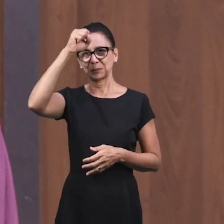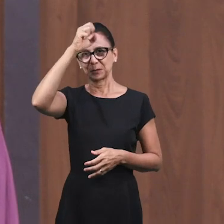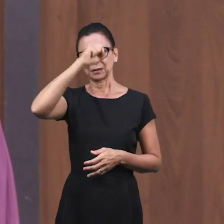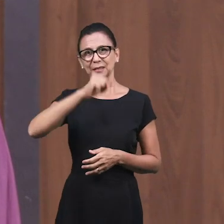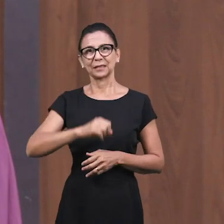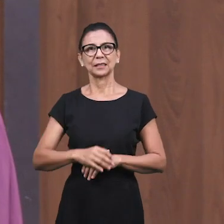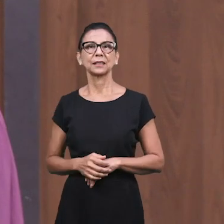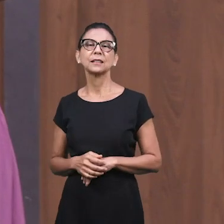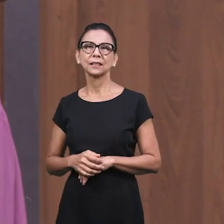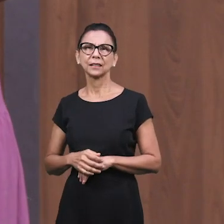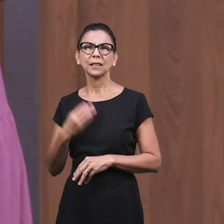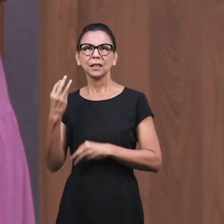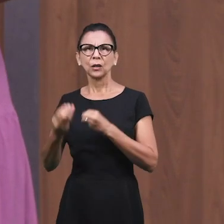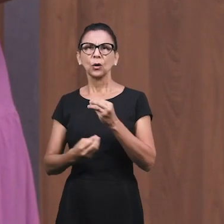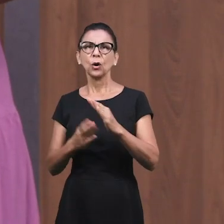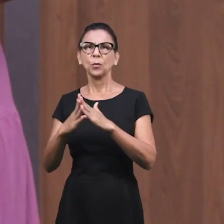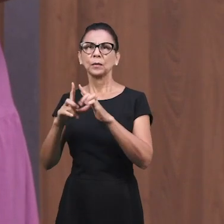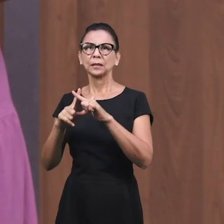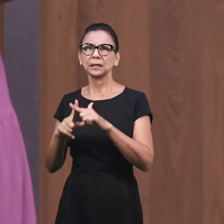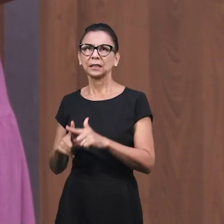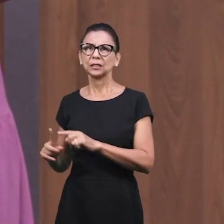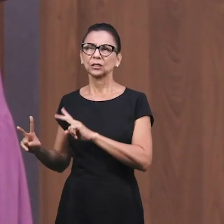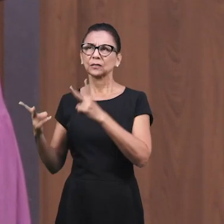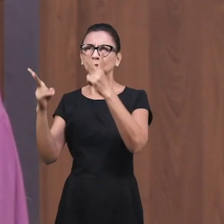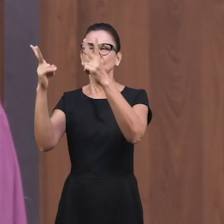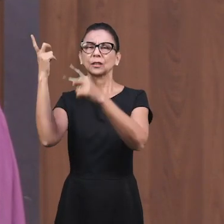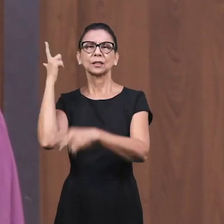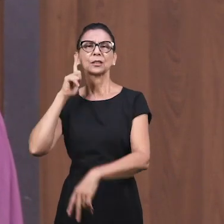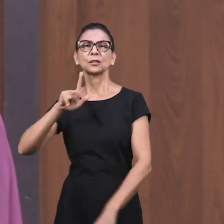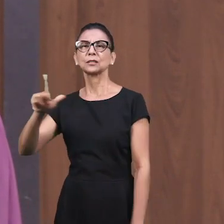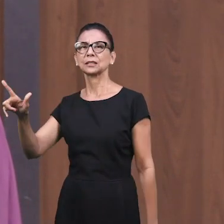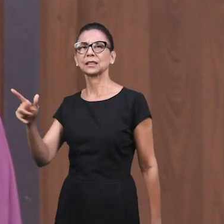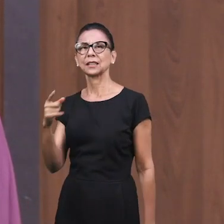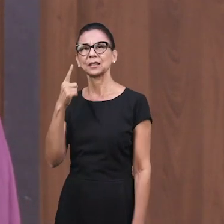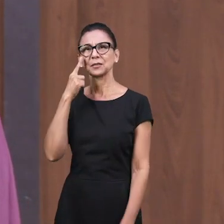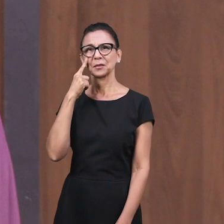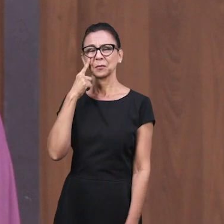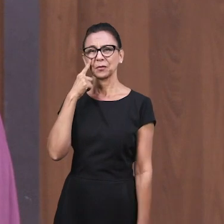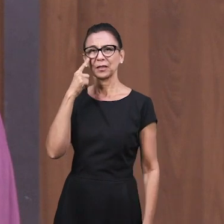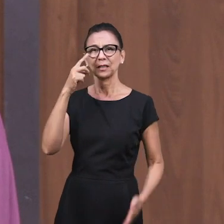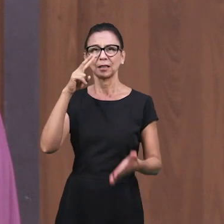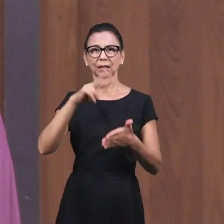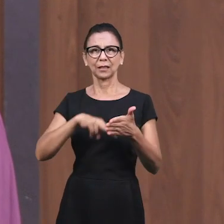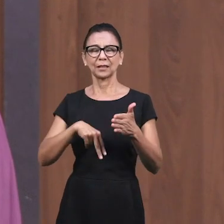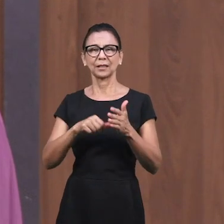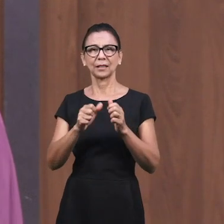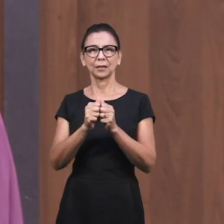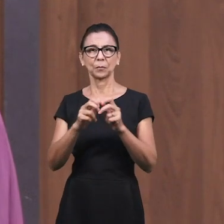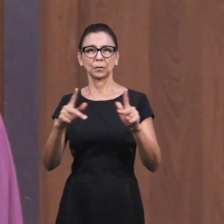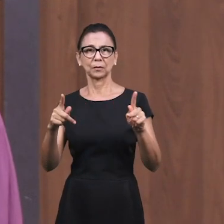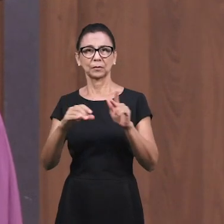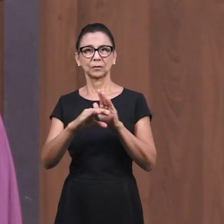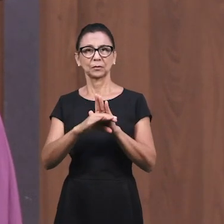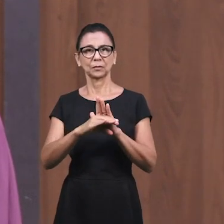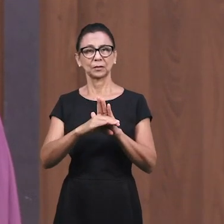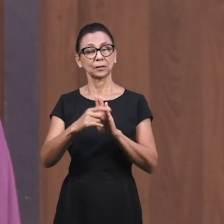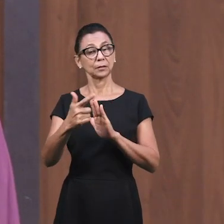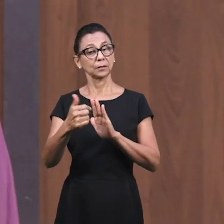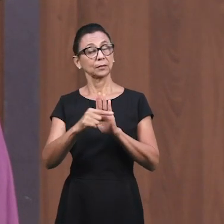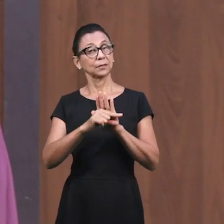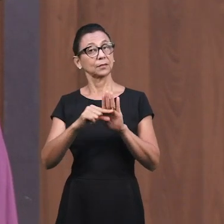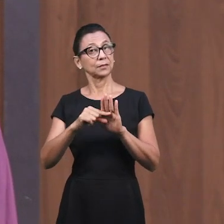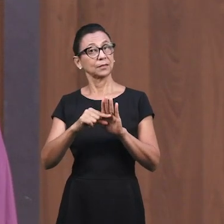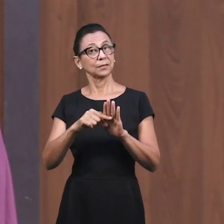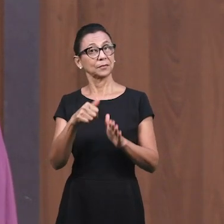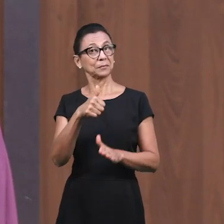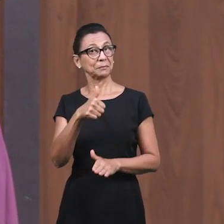comment l'Église elle est victorieuse. Nous allons lire la parole de Dieu en Apocalypse, chapitre 12,